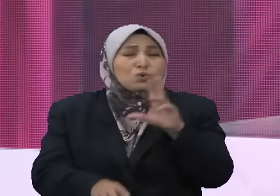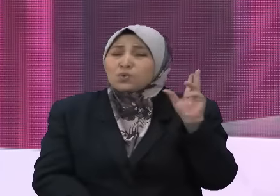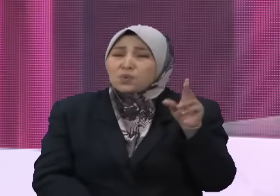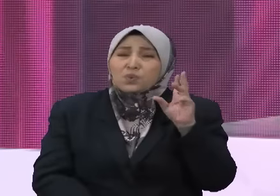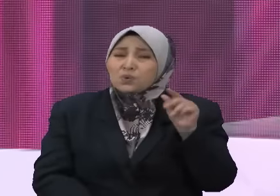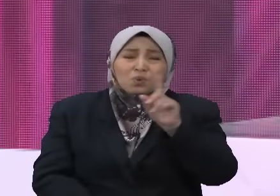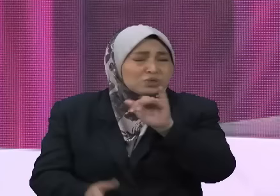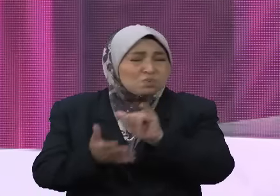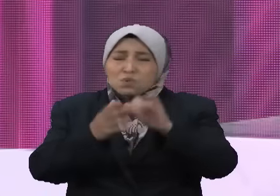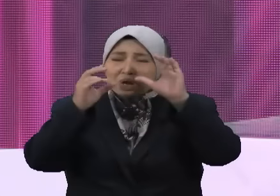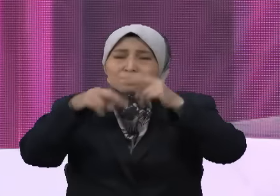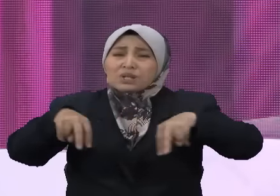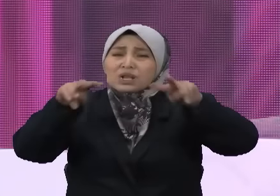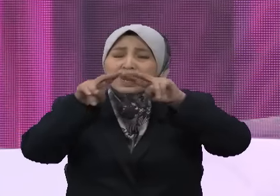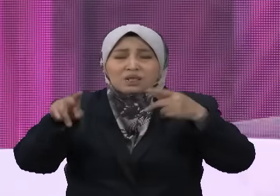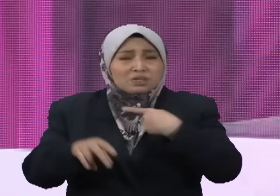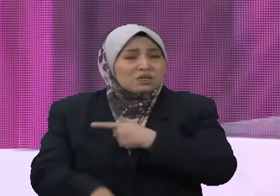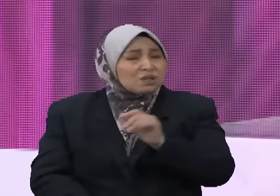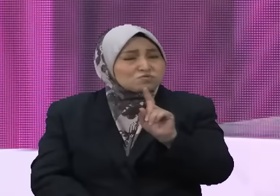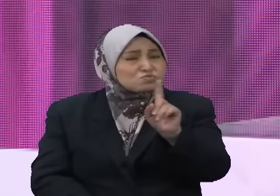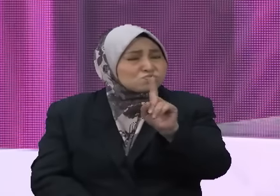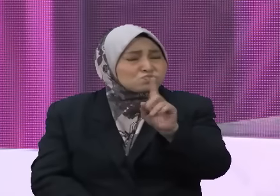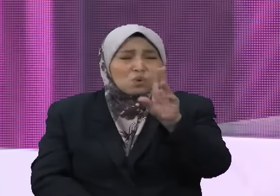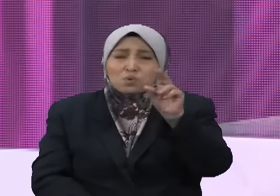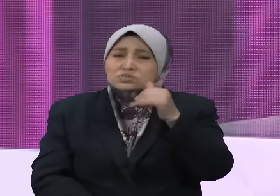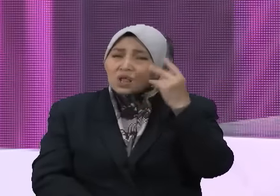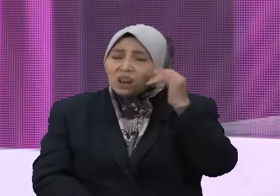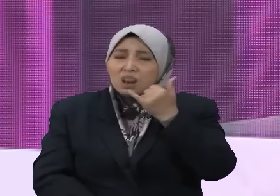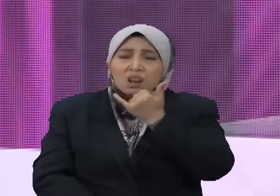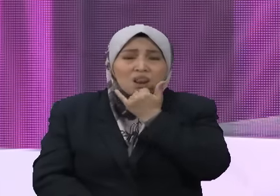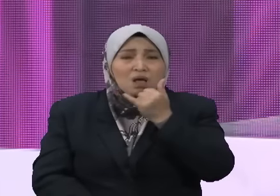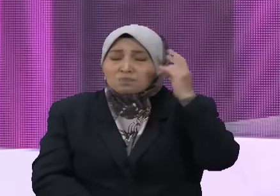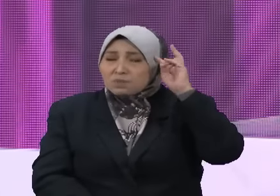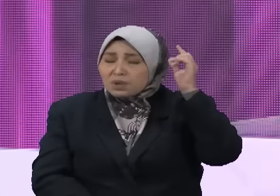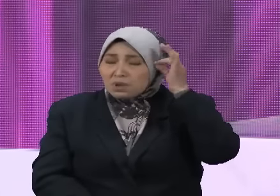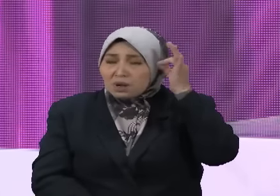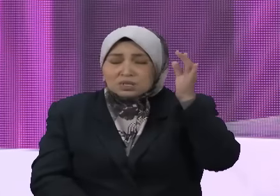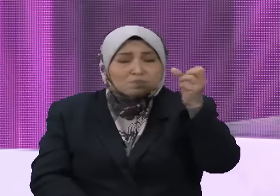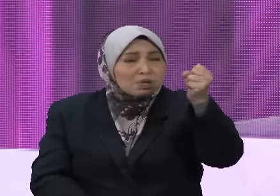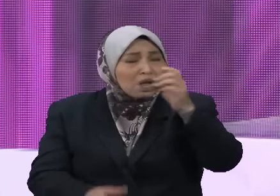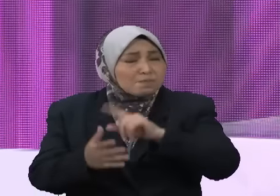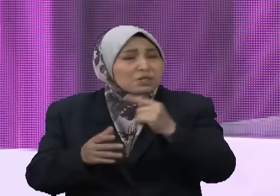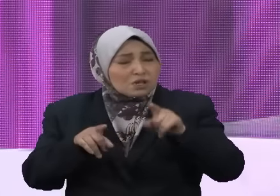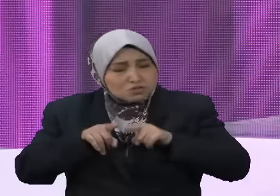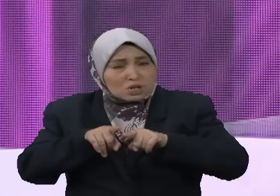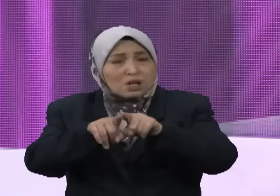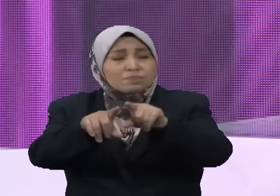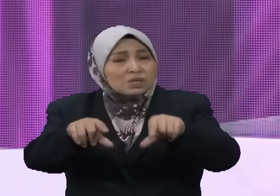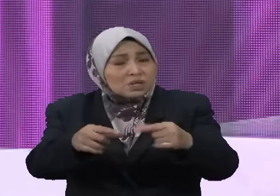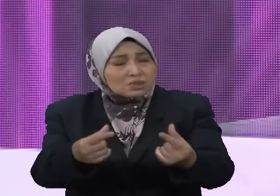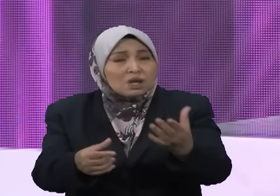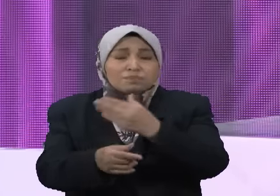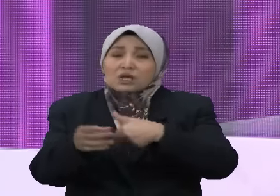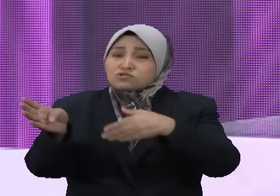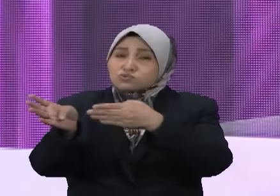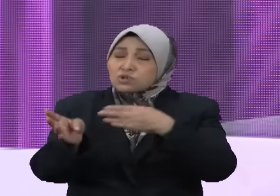bukan kriteria penilaian kita tuan-tuan Dan puan-puan dirahmati Allah Allah kita berpegang dengan apa yang selari dengan kitabullah was